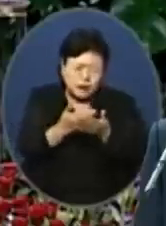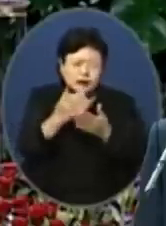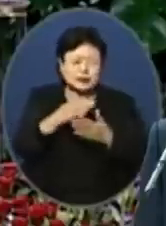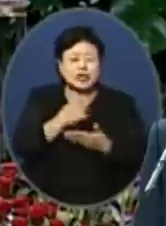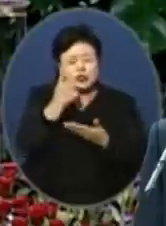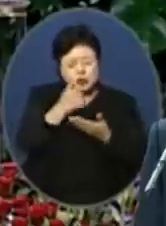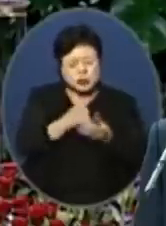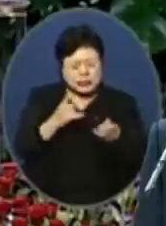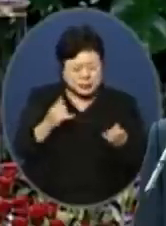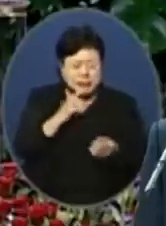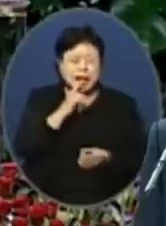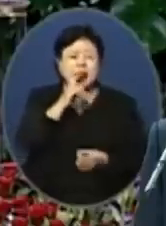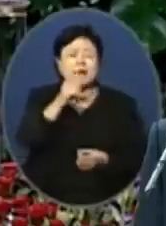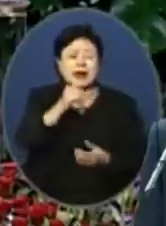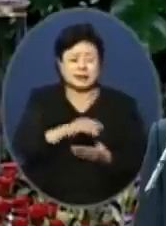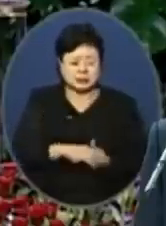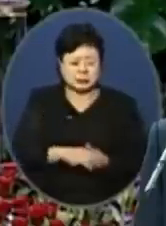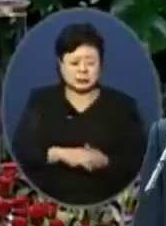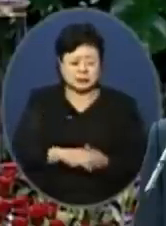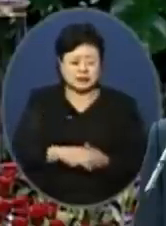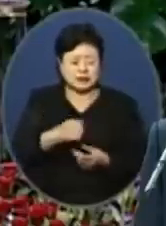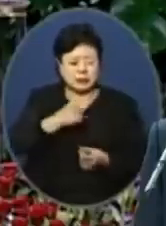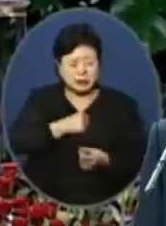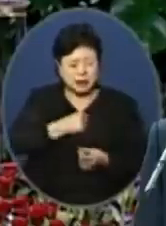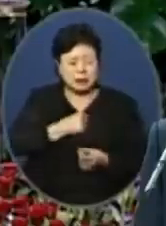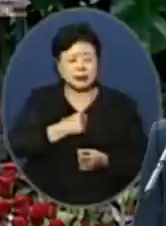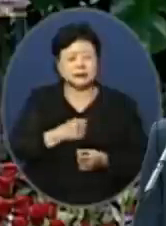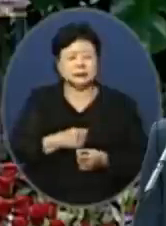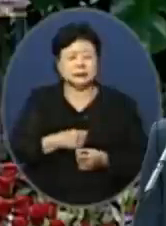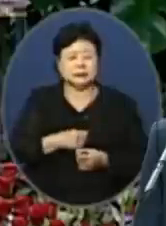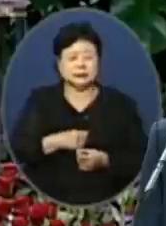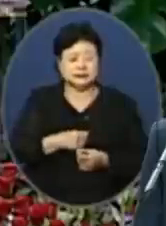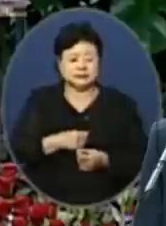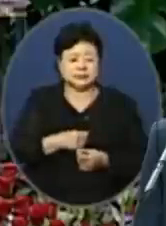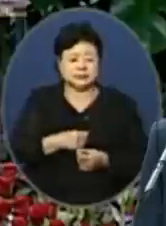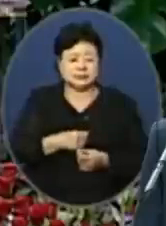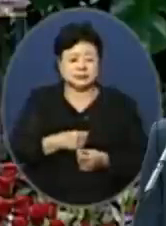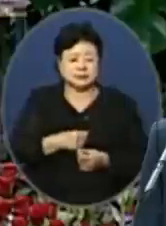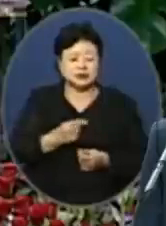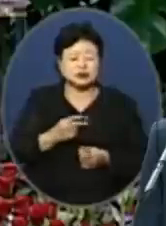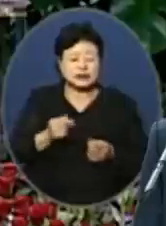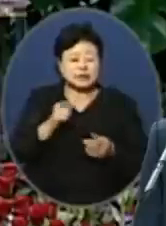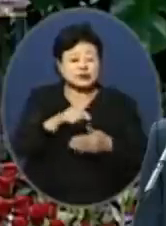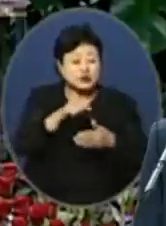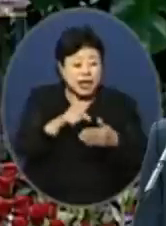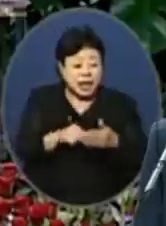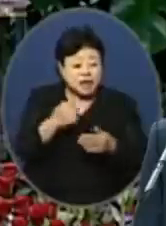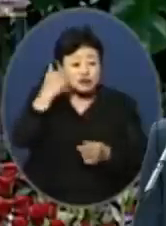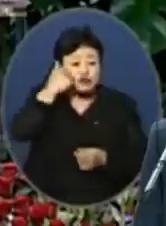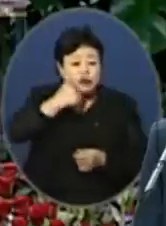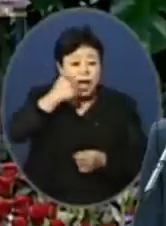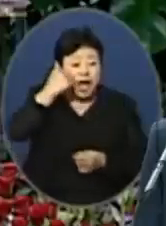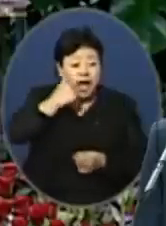나는 죄인으로 소이다 하였느니라. 내가 너에게 이르니 이 두 사람 중에